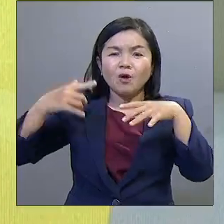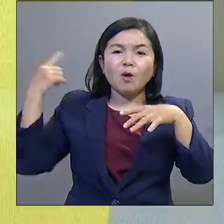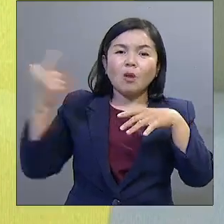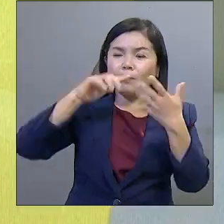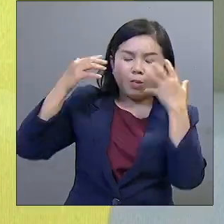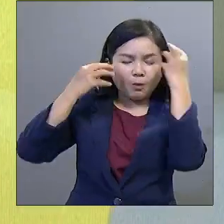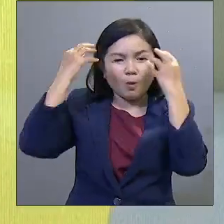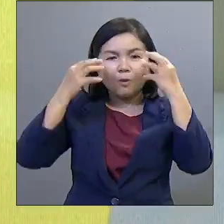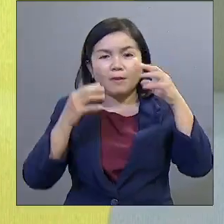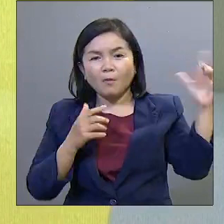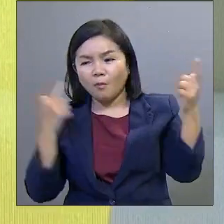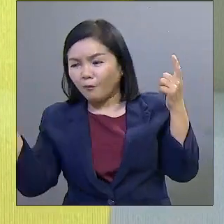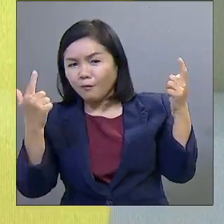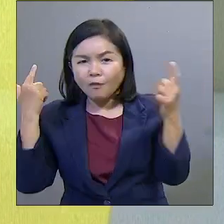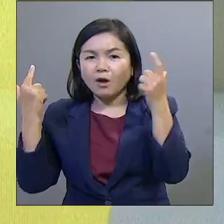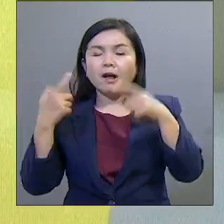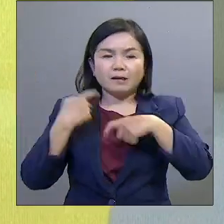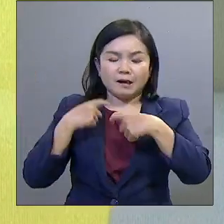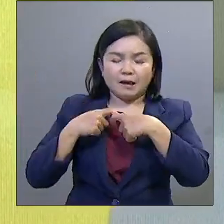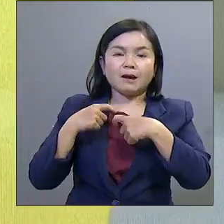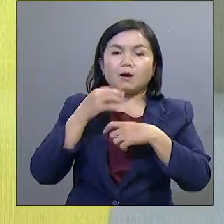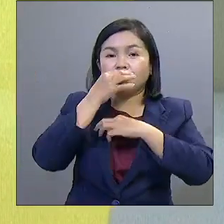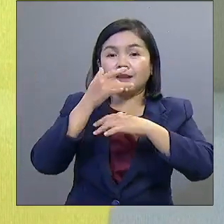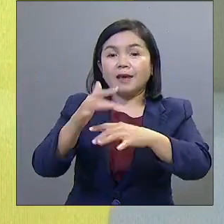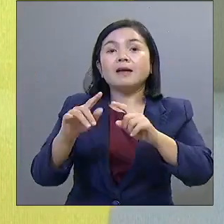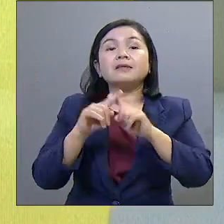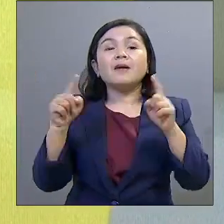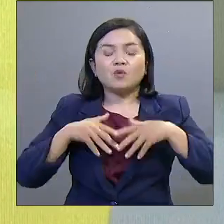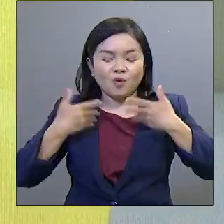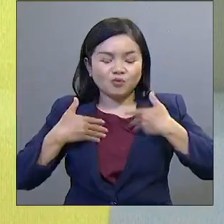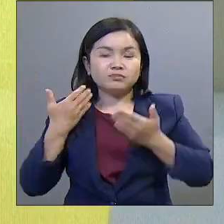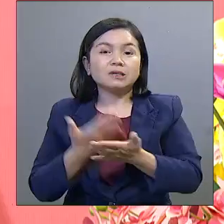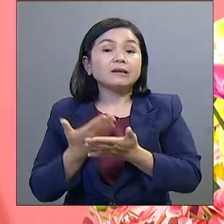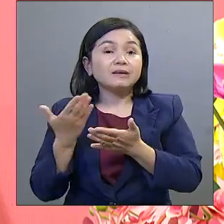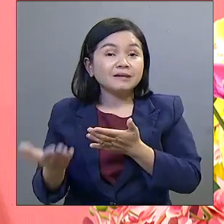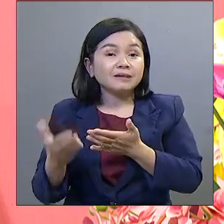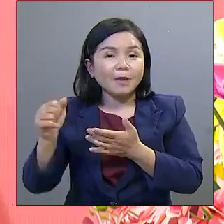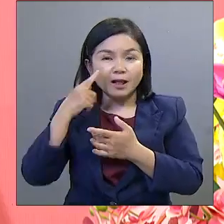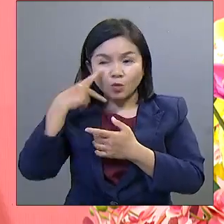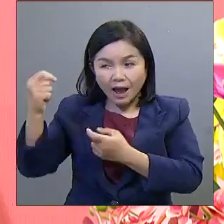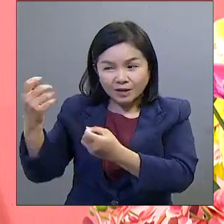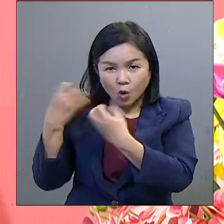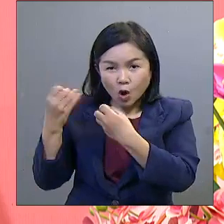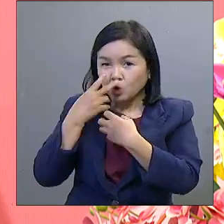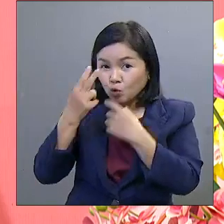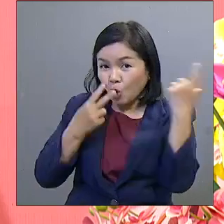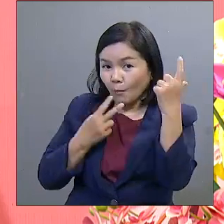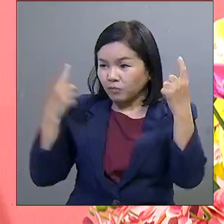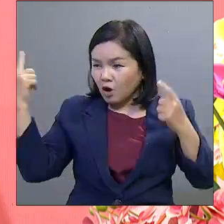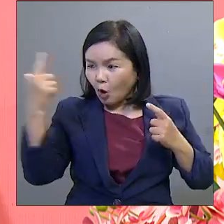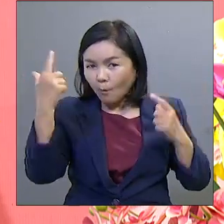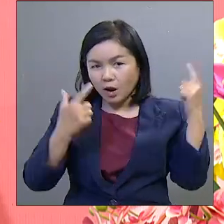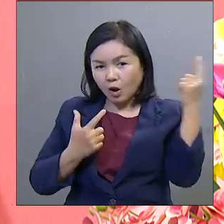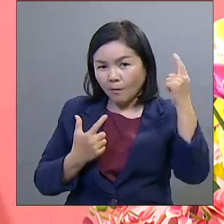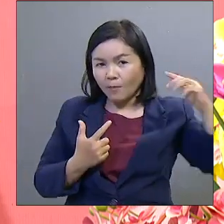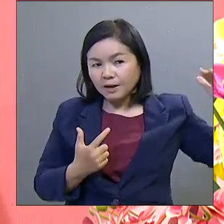วนด้วยแหละคือถ้าเราเล่นไม่เป็นเนี่ยมันจะขึ้นยากแต่มันก็คือความสุขแล้วก็อุดหนุนเขาด้วยไง คุณตาผมเคยสอนนะคือมันต้องดูทิศทางลมด้วยต้องดูทิศท